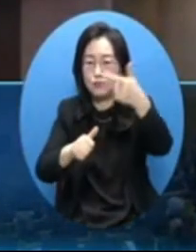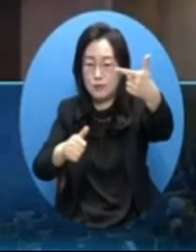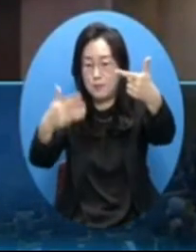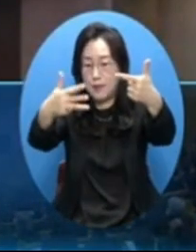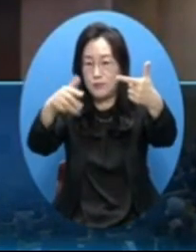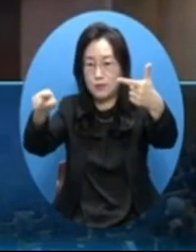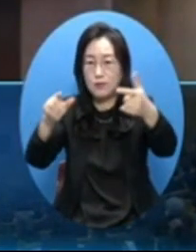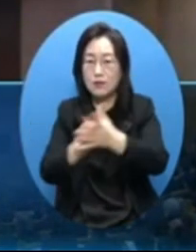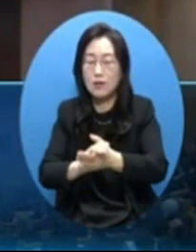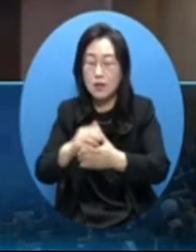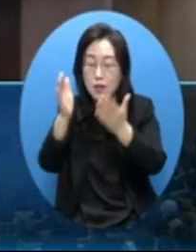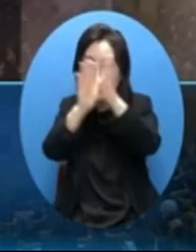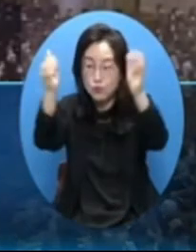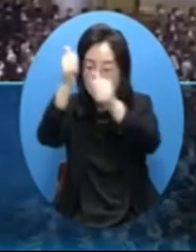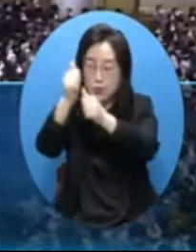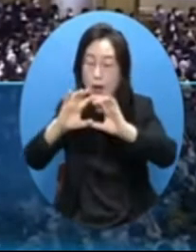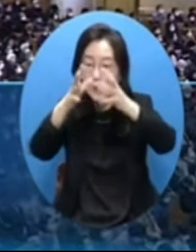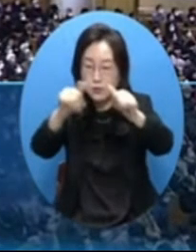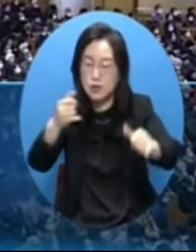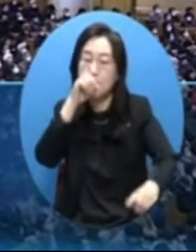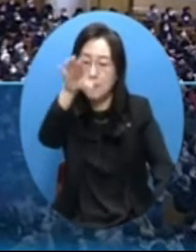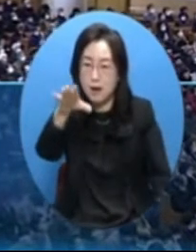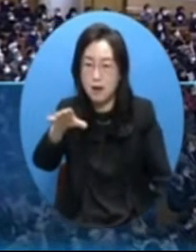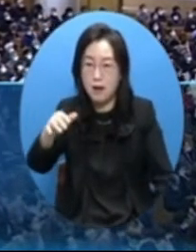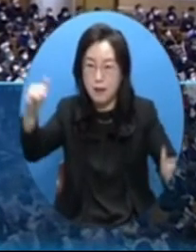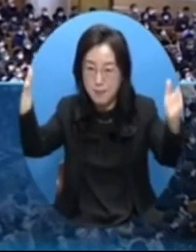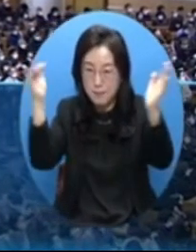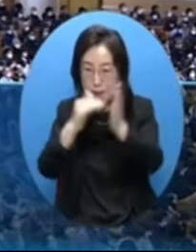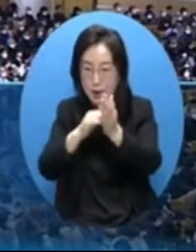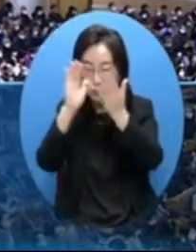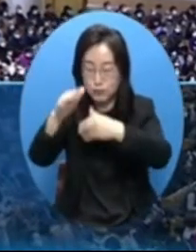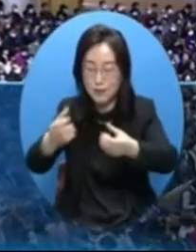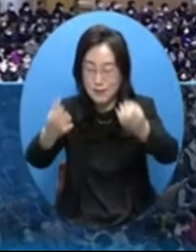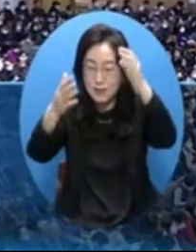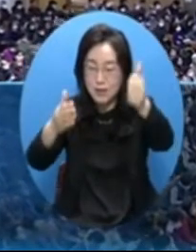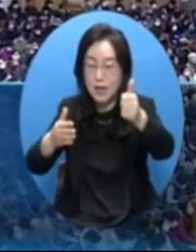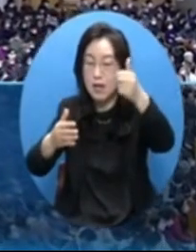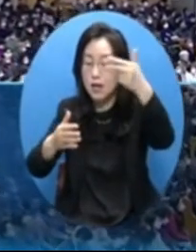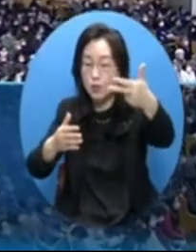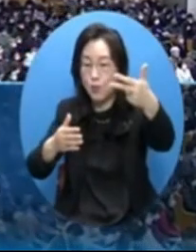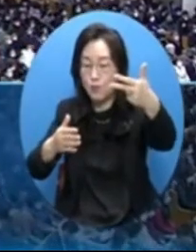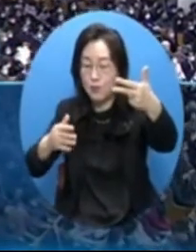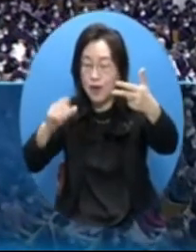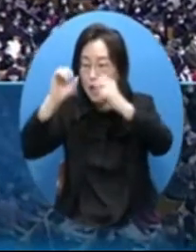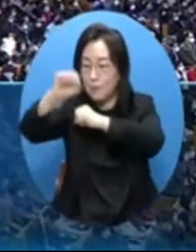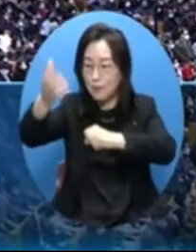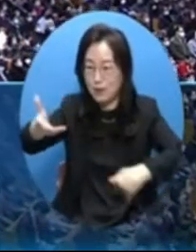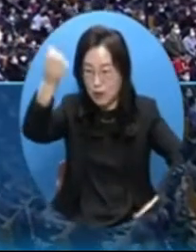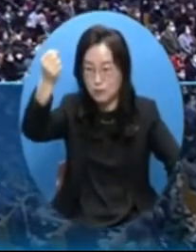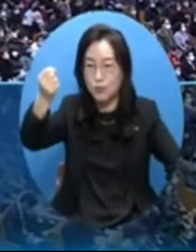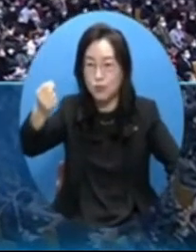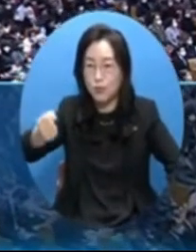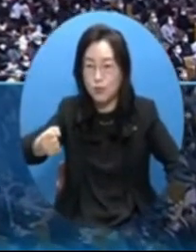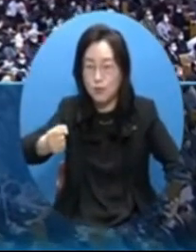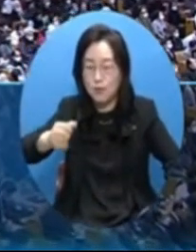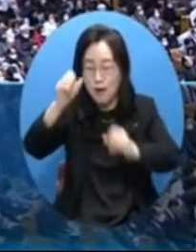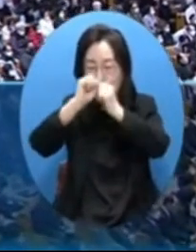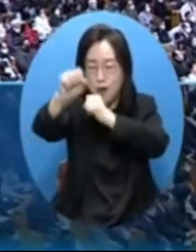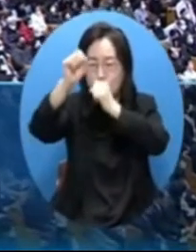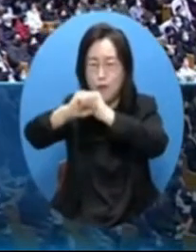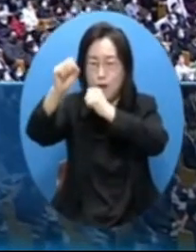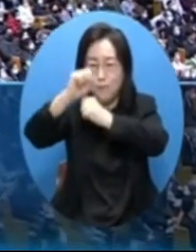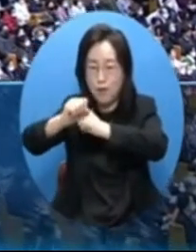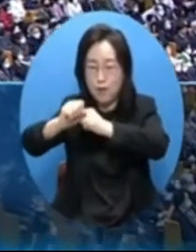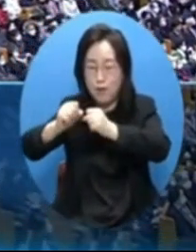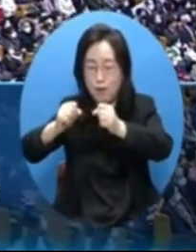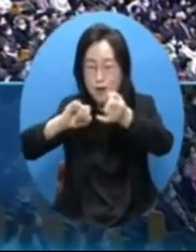9절입니다 여호수아가 백성에게 이르기를 마치매 제작 읽어본 양각 나팔 일곱을 잡고 야 옆에서 나아가며 나팔을 불고